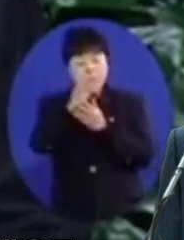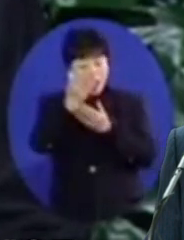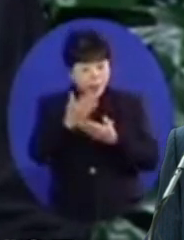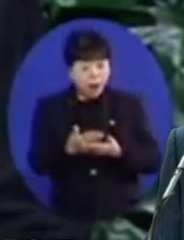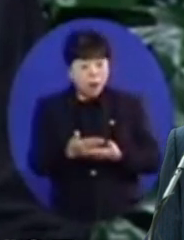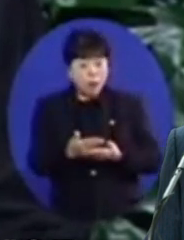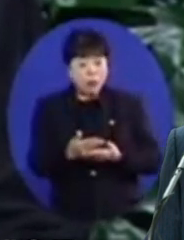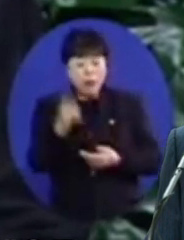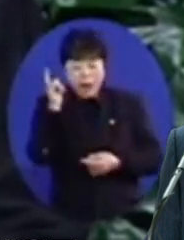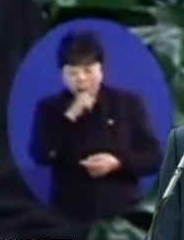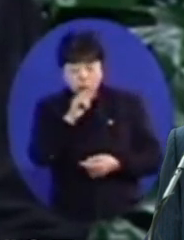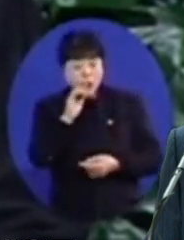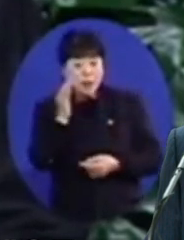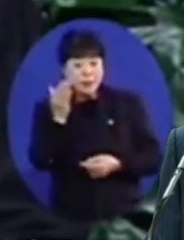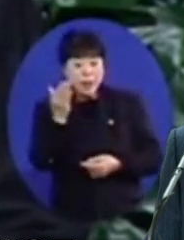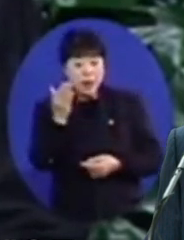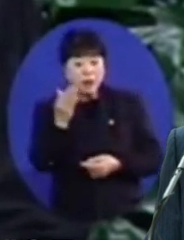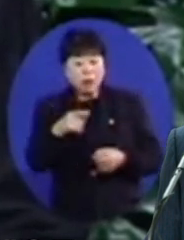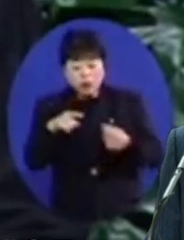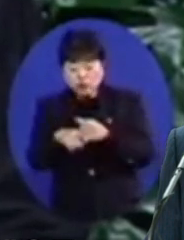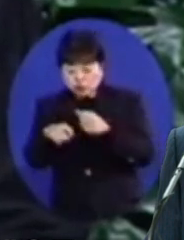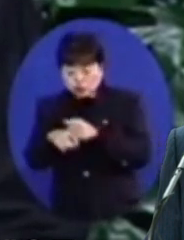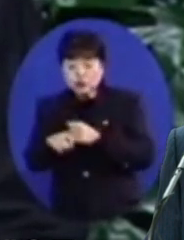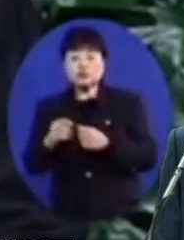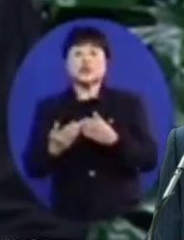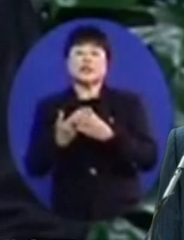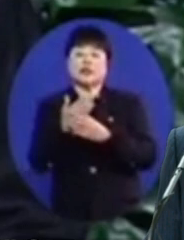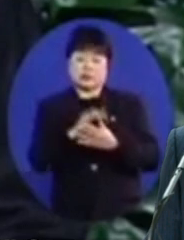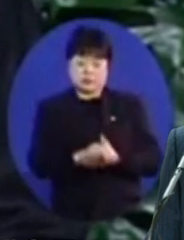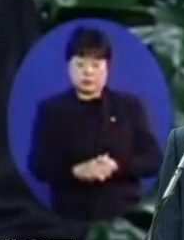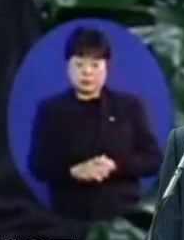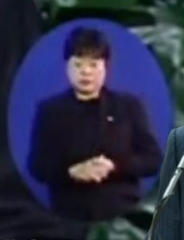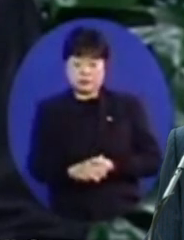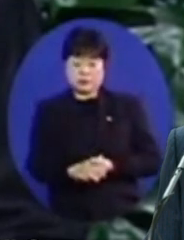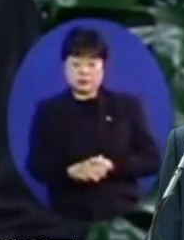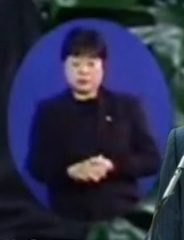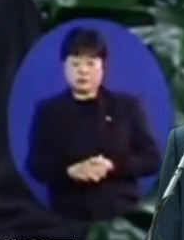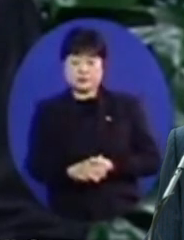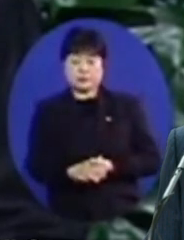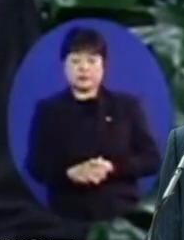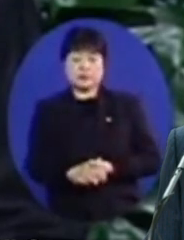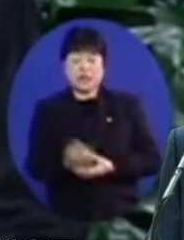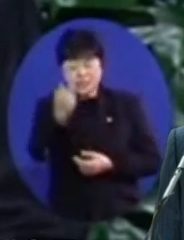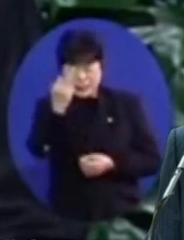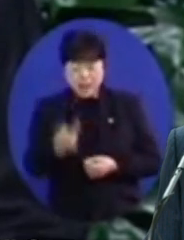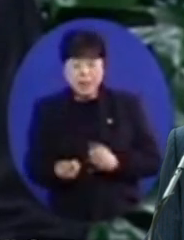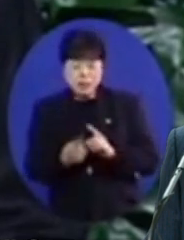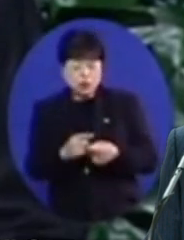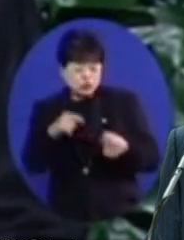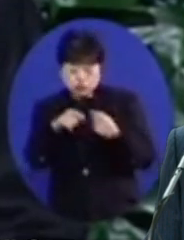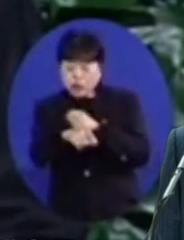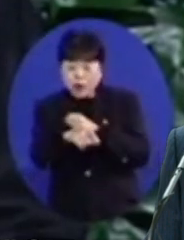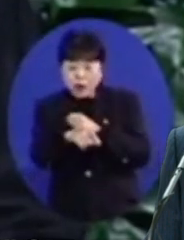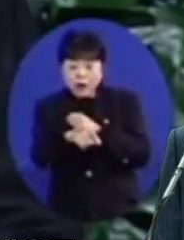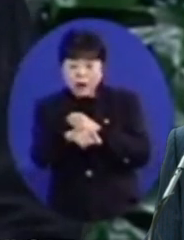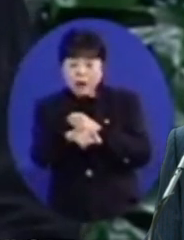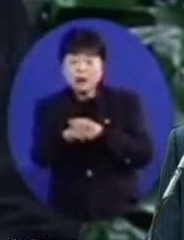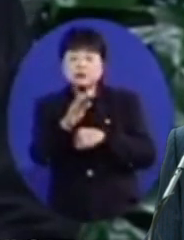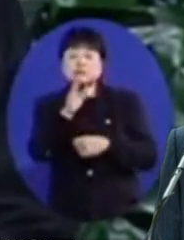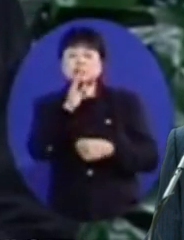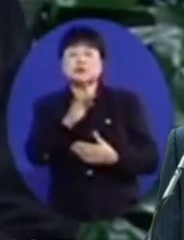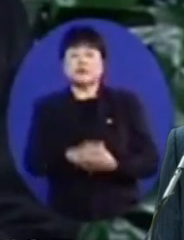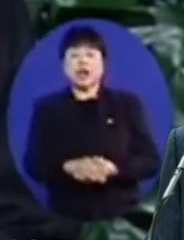그것이 악화되면 살상으로 변화되고 마는 것입니다 가인이 아벨을 죽인 이후로 그